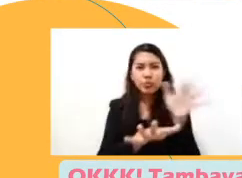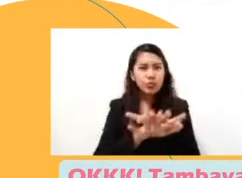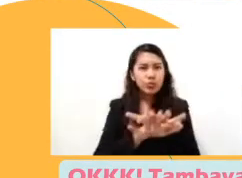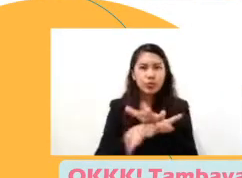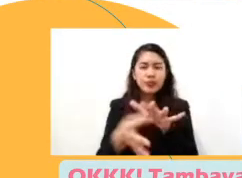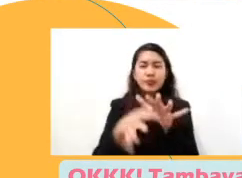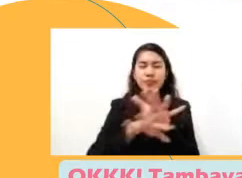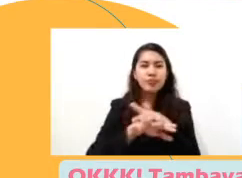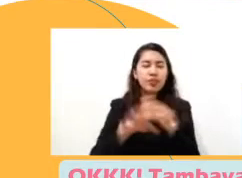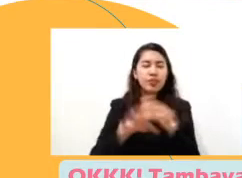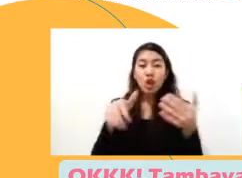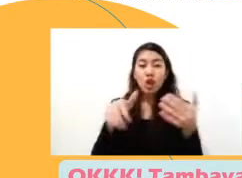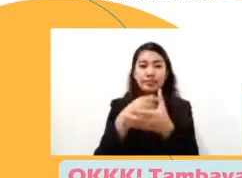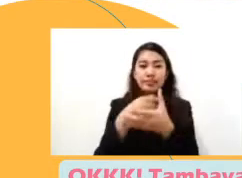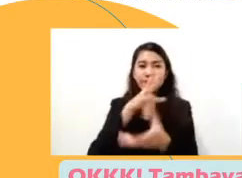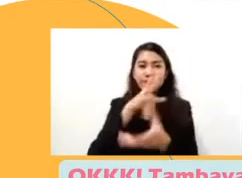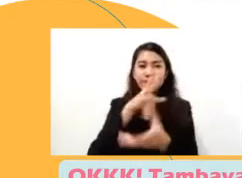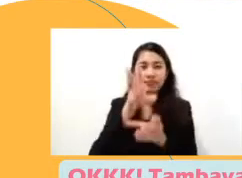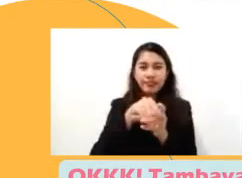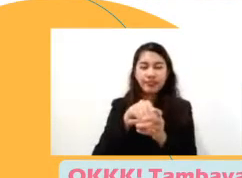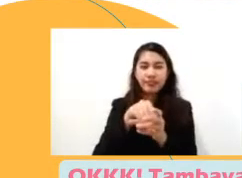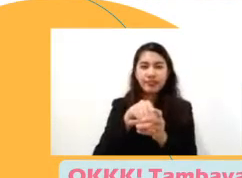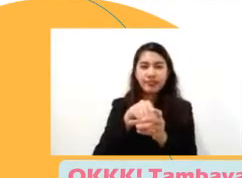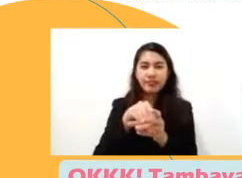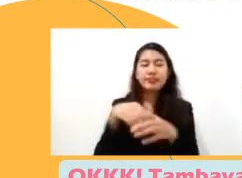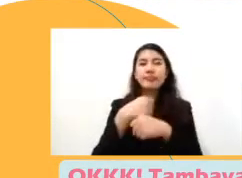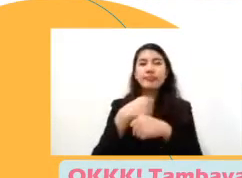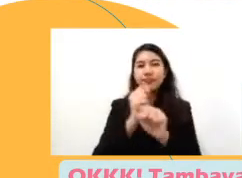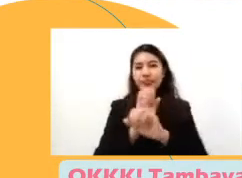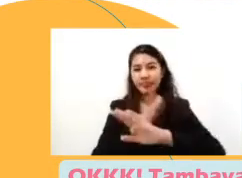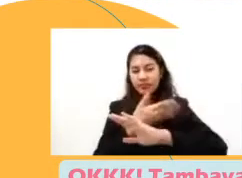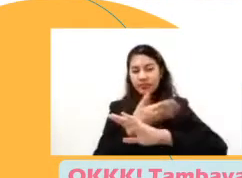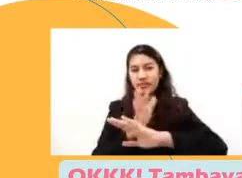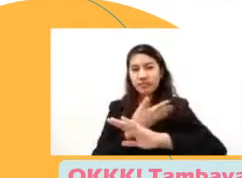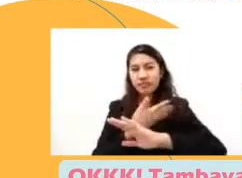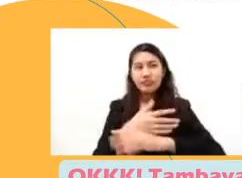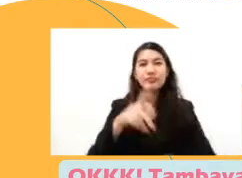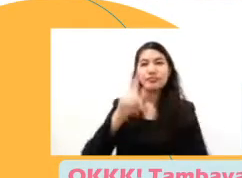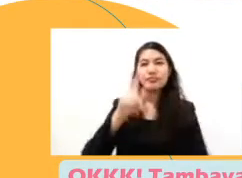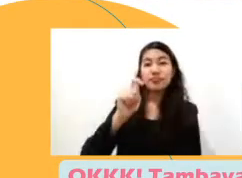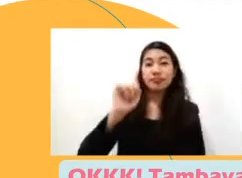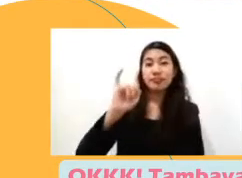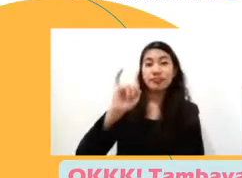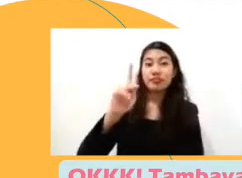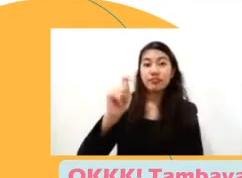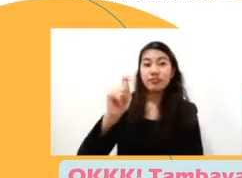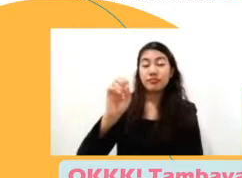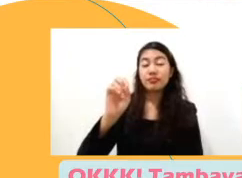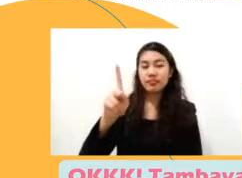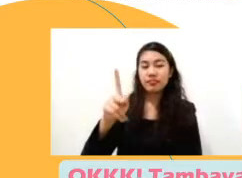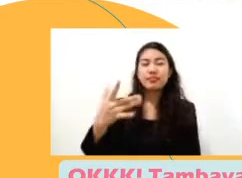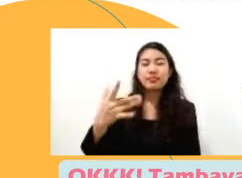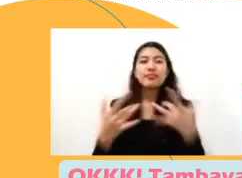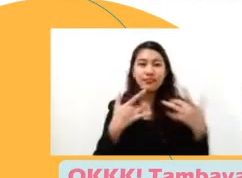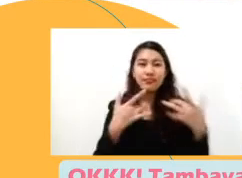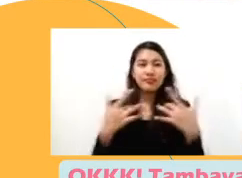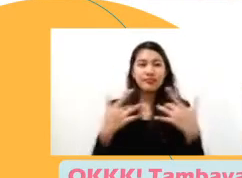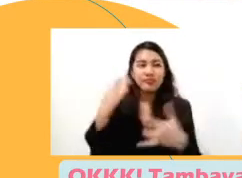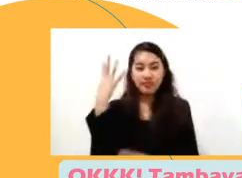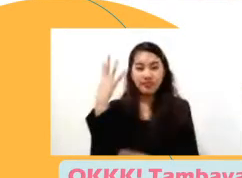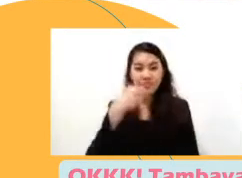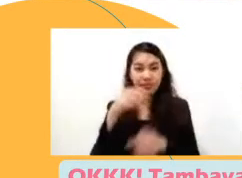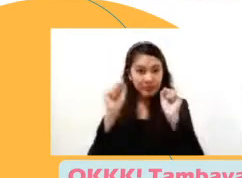Isama nyo yan sa paggawa ng kanta at paggawa ng TikTok video. Yon, para exciting tayo. Pwede kayong gumamit ng